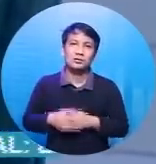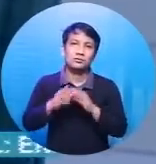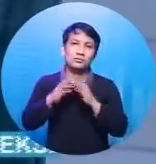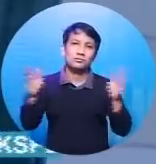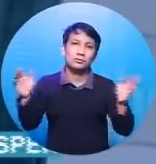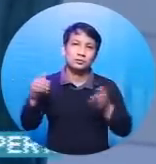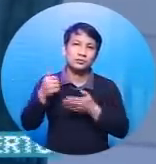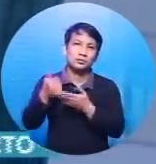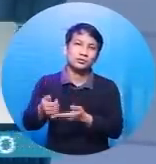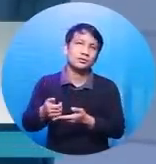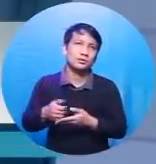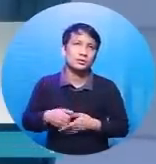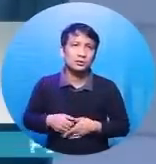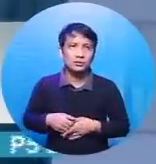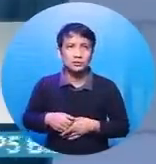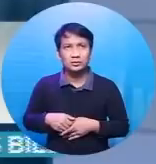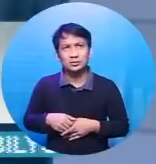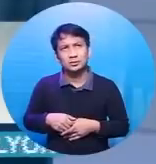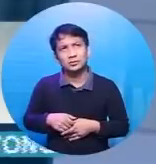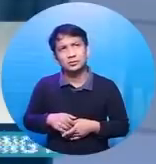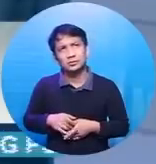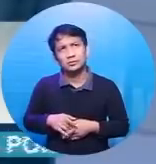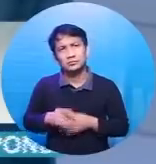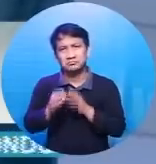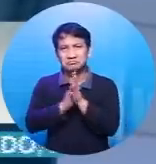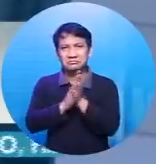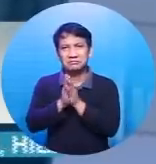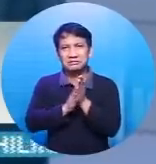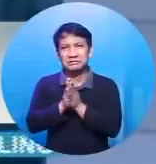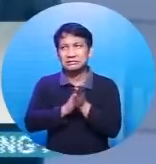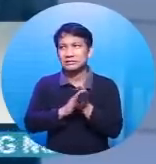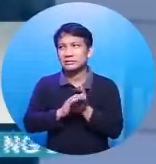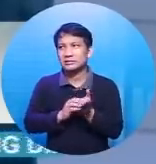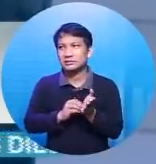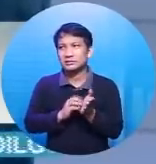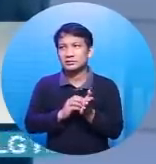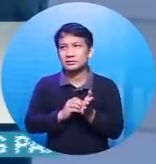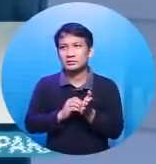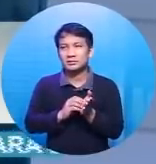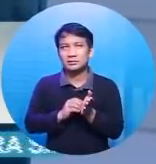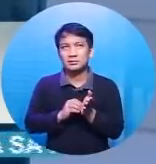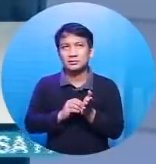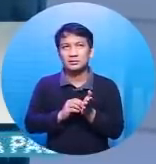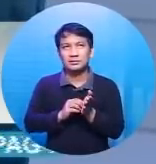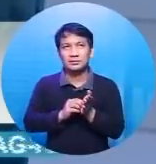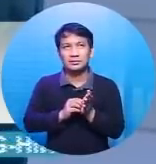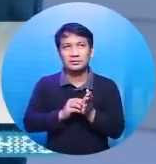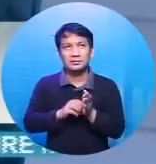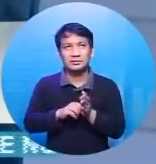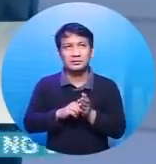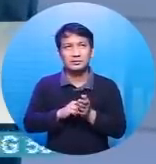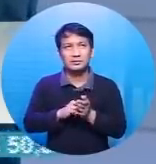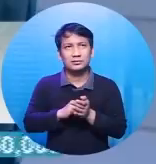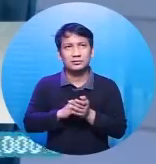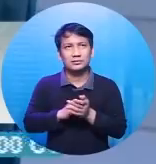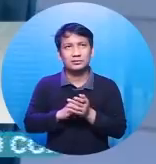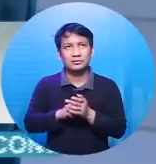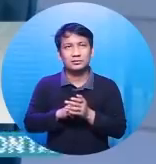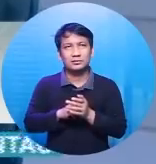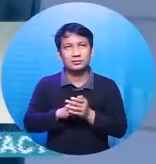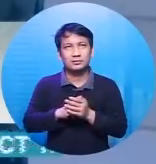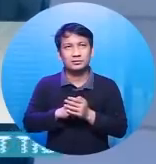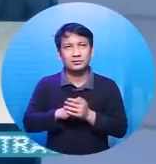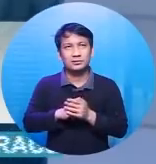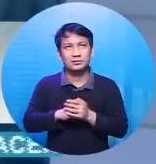tulong. Ako, nakaka-excite naman to. Grand tulong, pero mas exciting, panoorin muna natin itong nagpadala ng